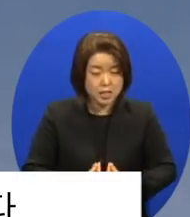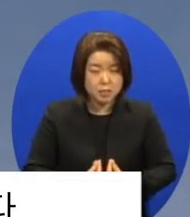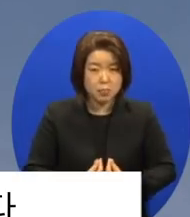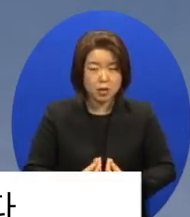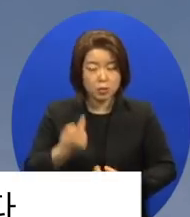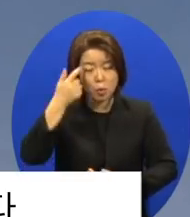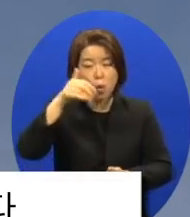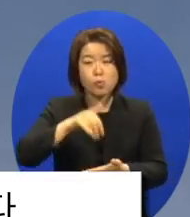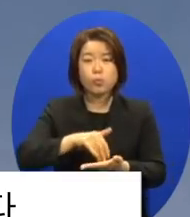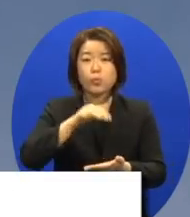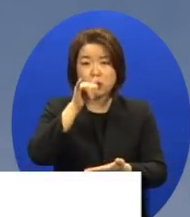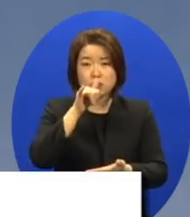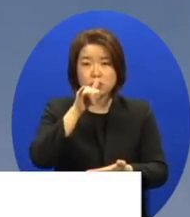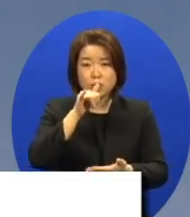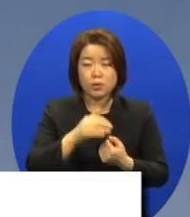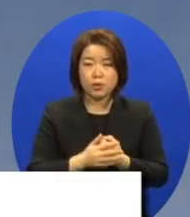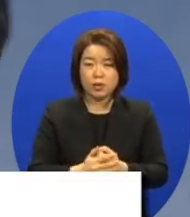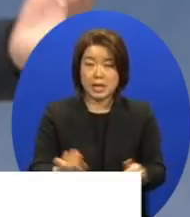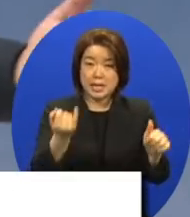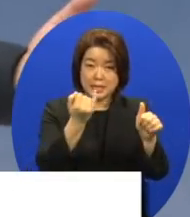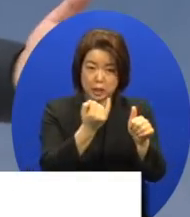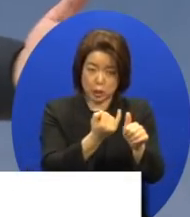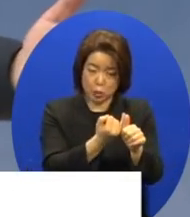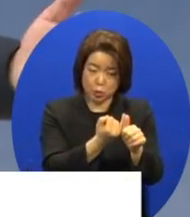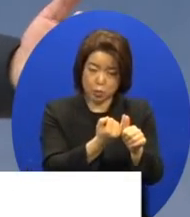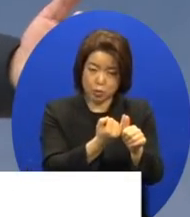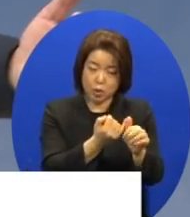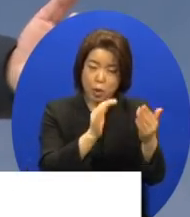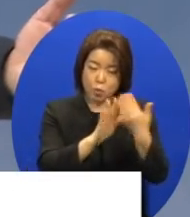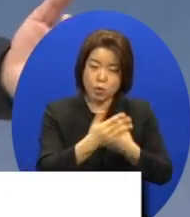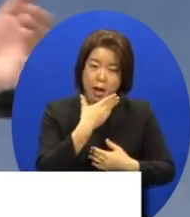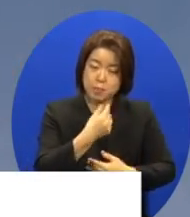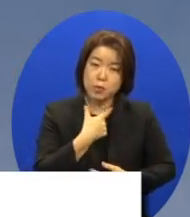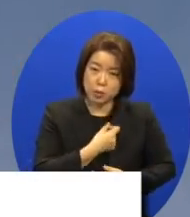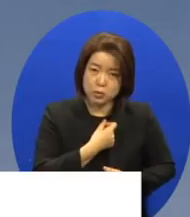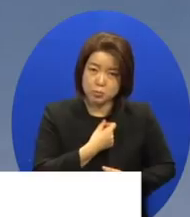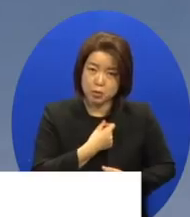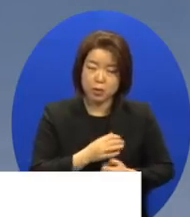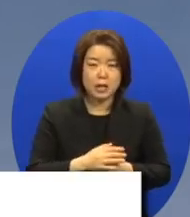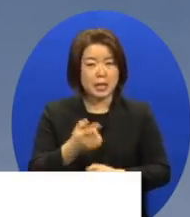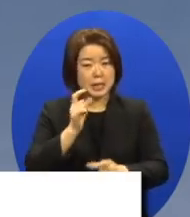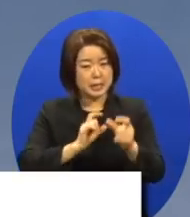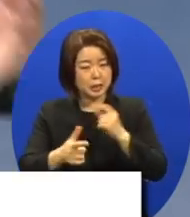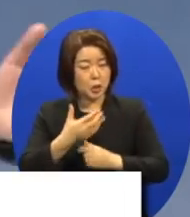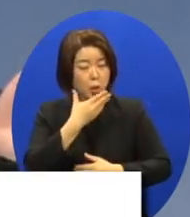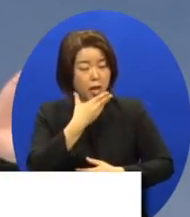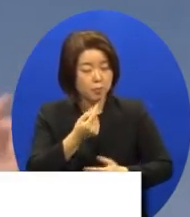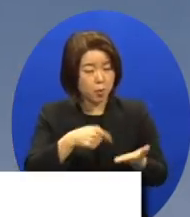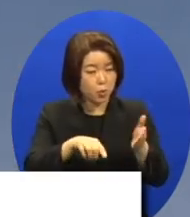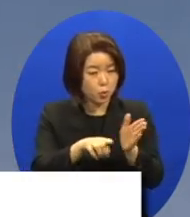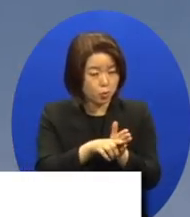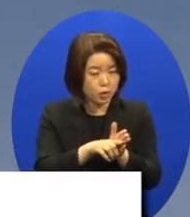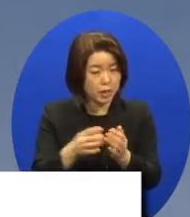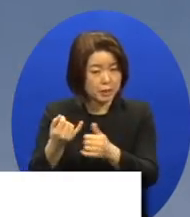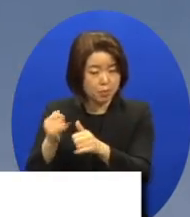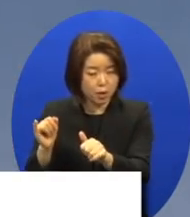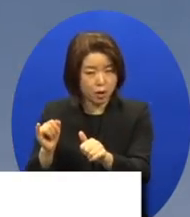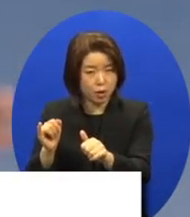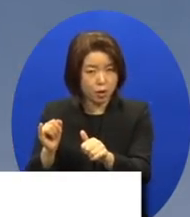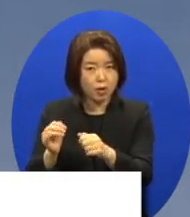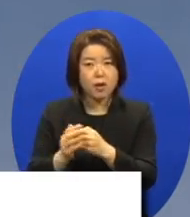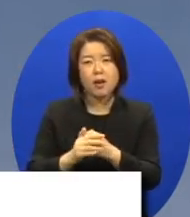됩니다 결혼해서 행복하게 되는 거 조금 더 행복해지려고 이요원 하는거